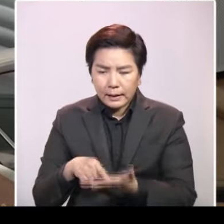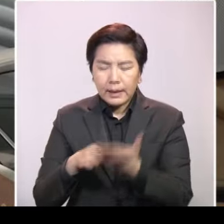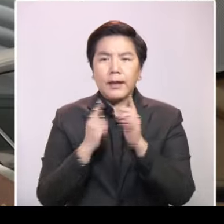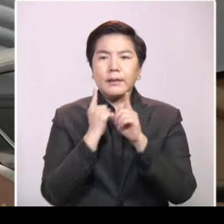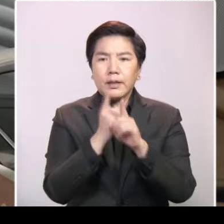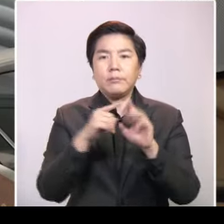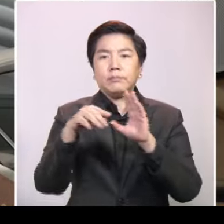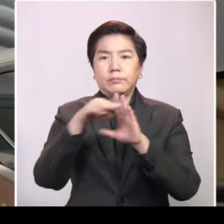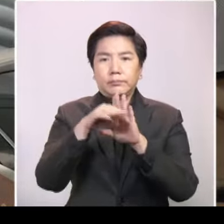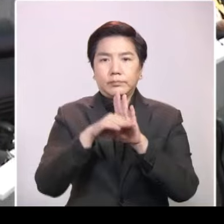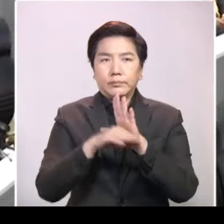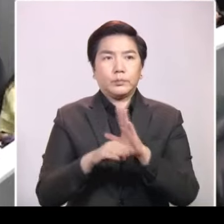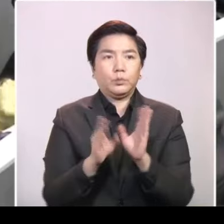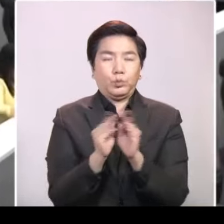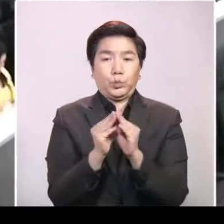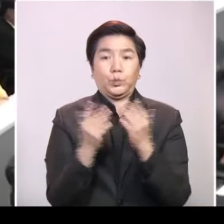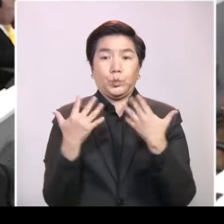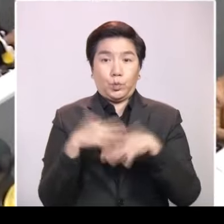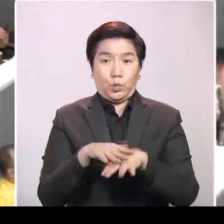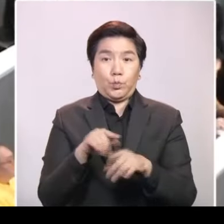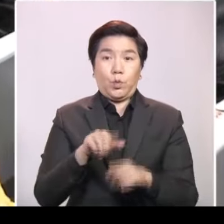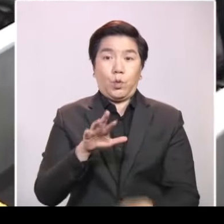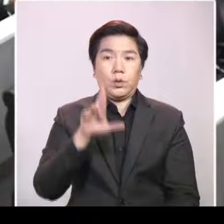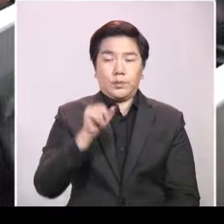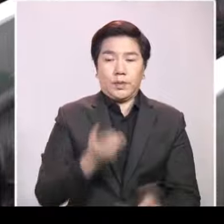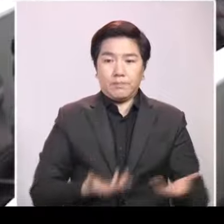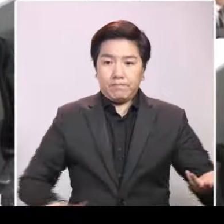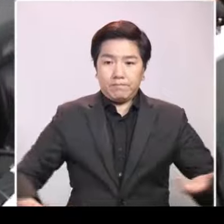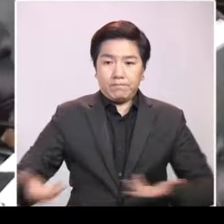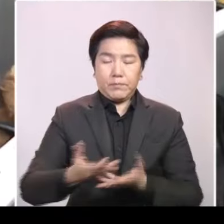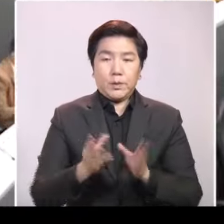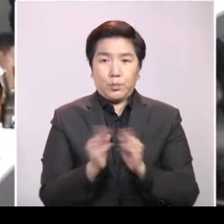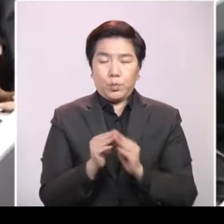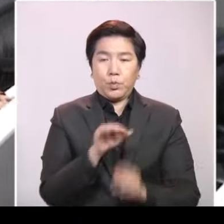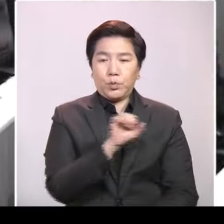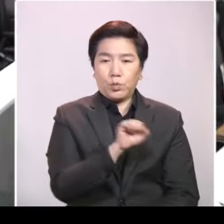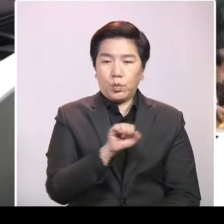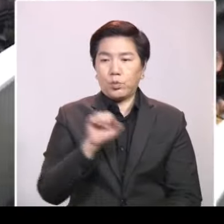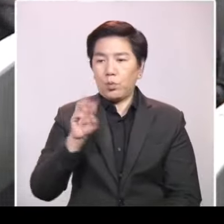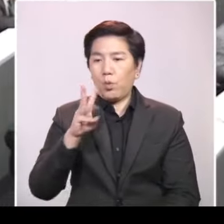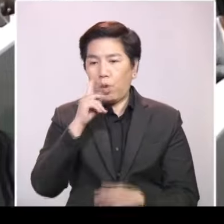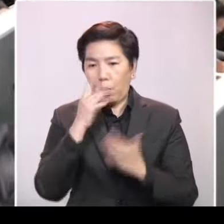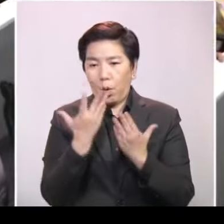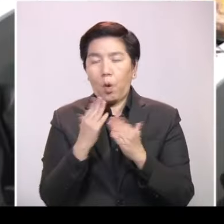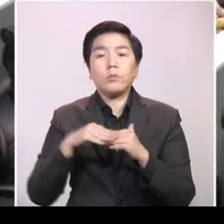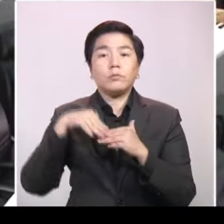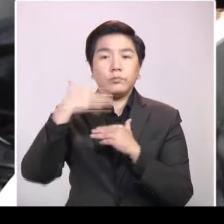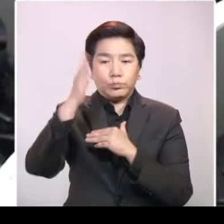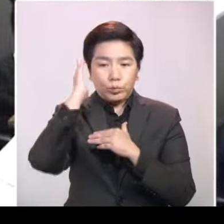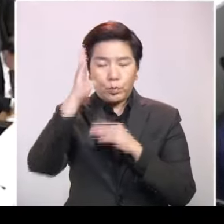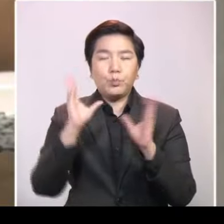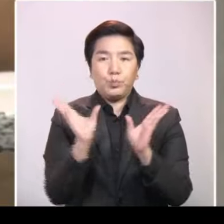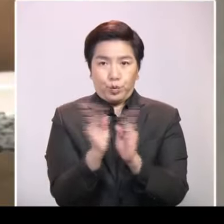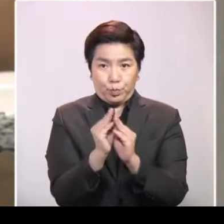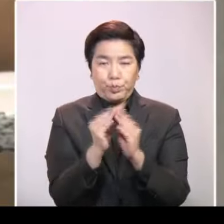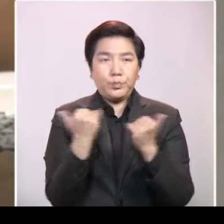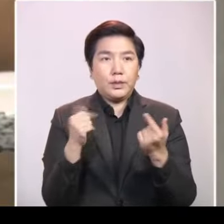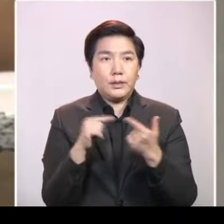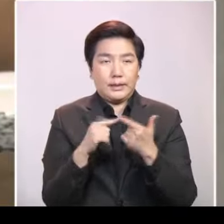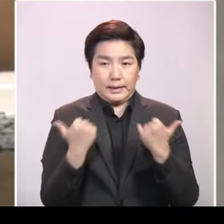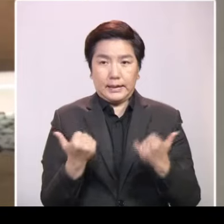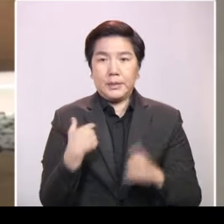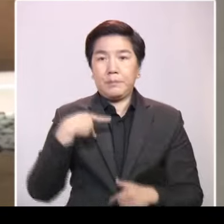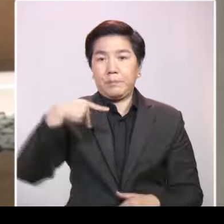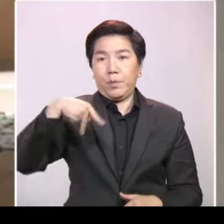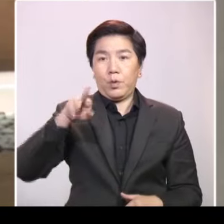ไปตามขั้นตอนที่ที่ประชุมร่วมกันของรัฐสภาจะพิจารณาในช่วงต้นๆของการประชุมสมัยหน้าค่ะแม้จะมีพระ